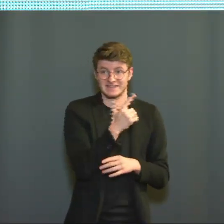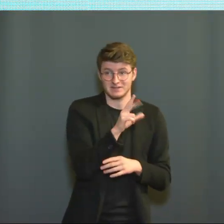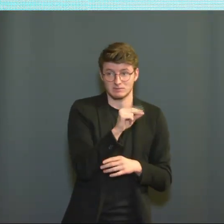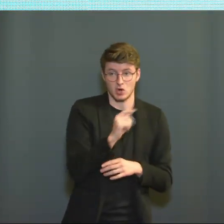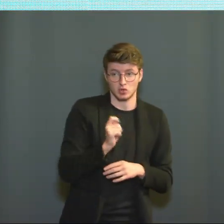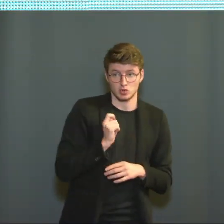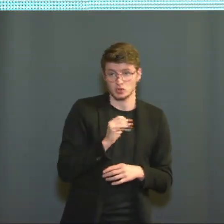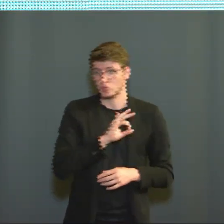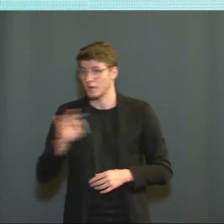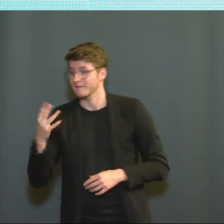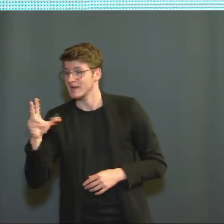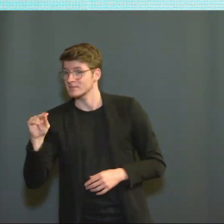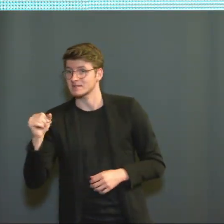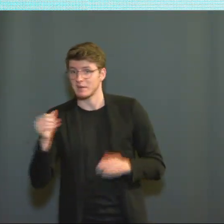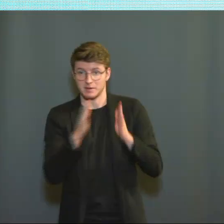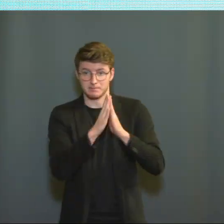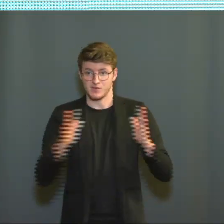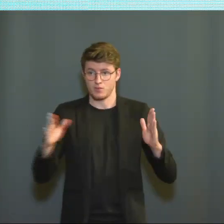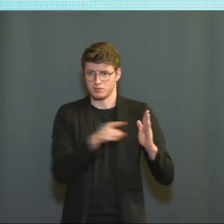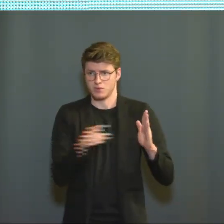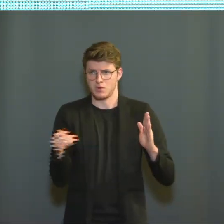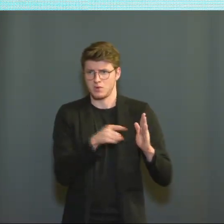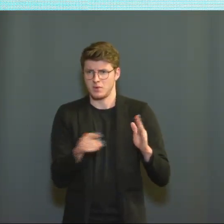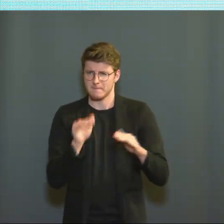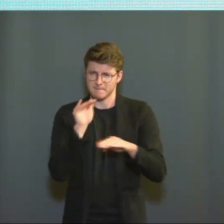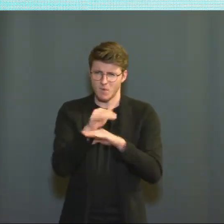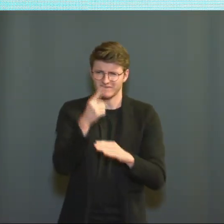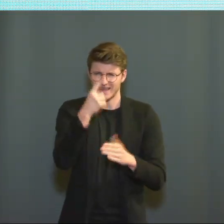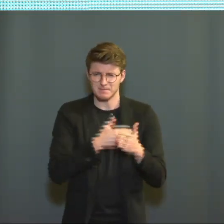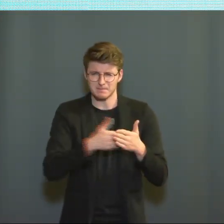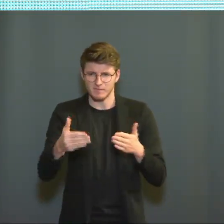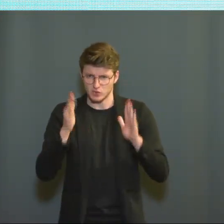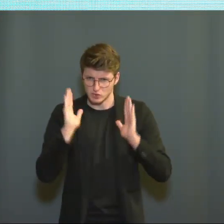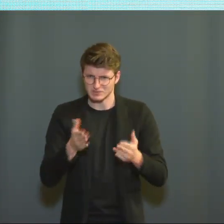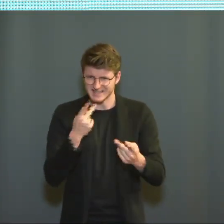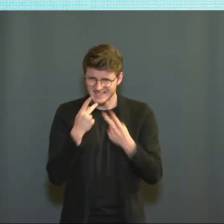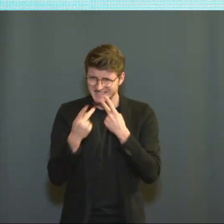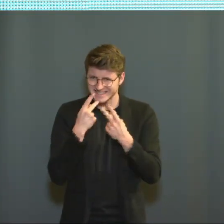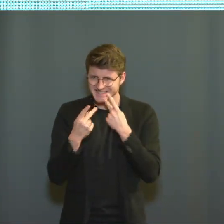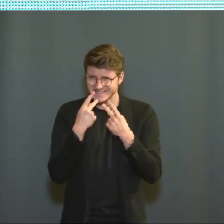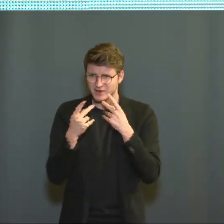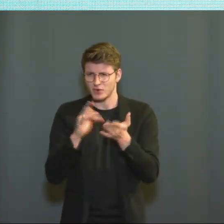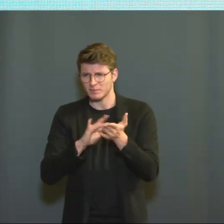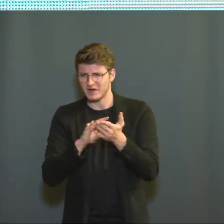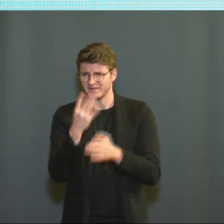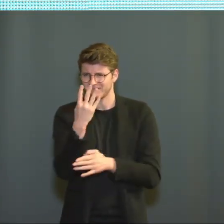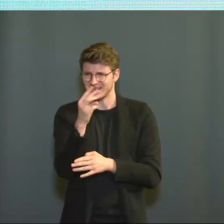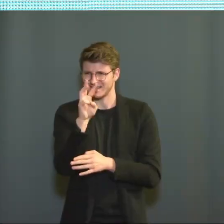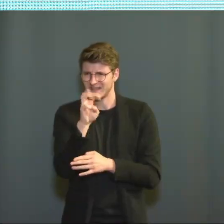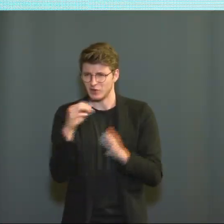25 september werden er ruim 1 miljoen testen afgenomen met een gemiddelde van 34.000 per